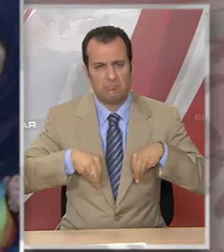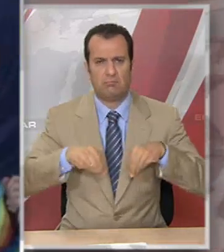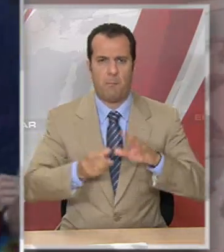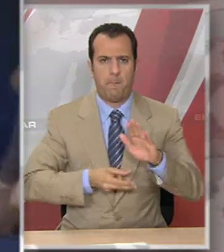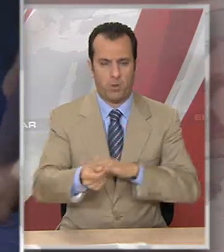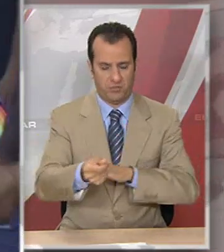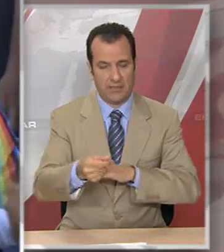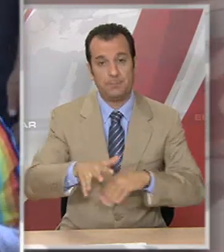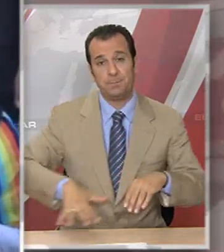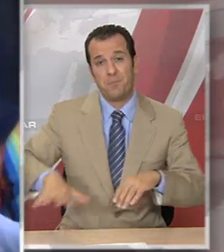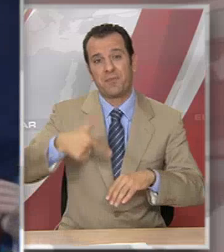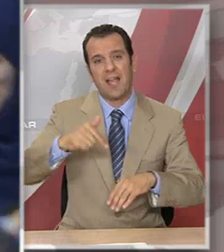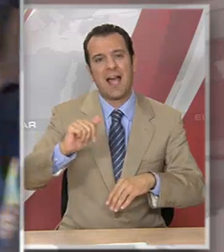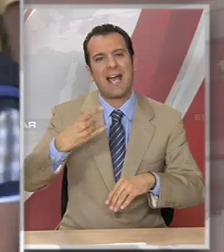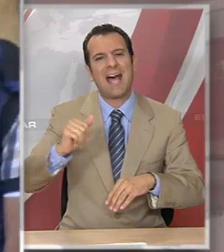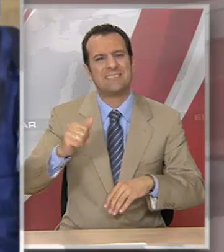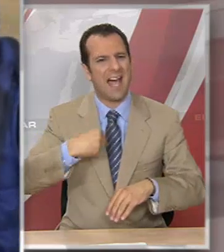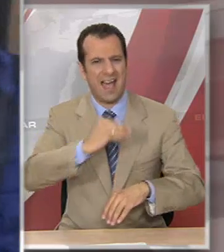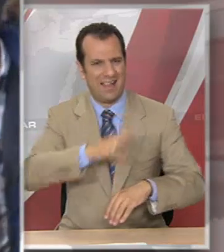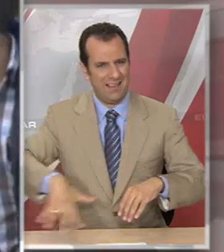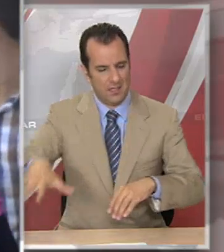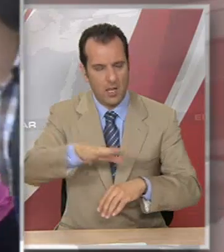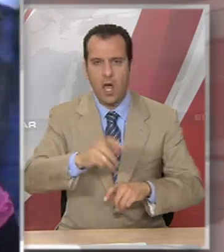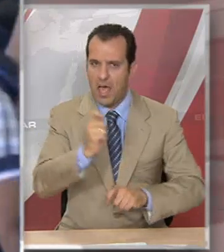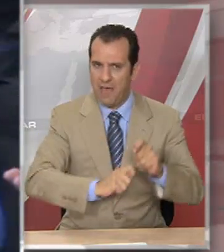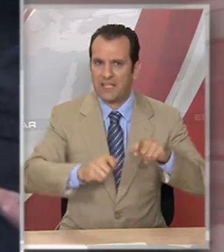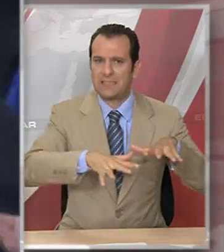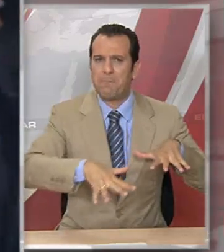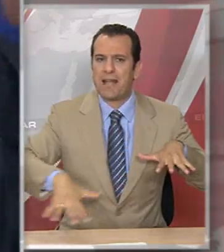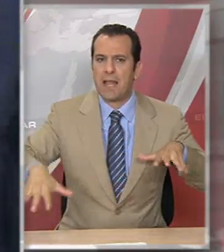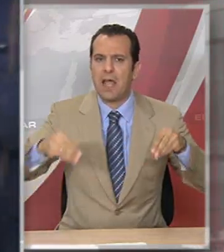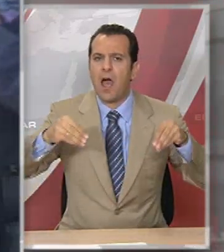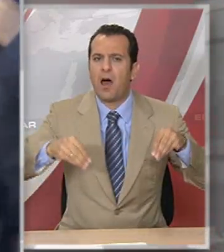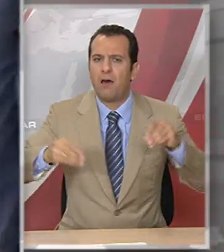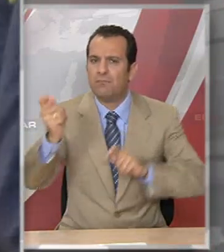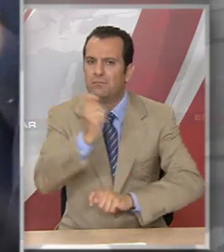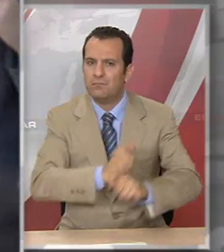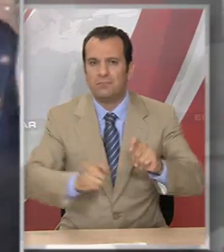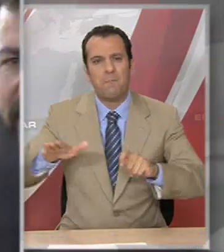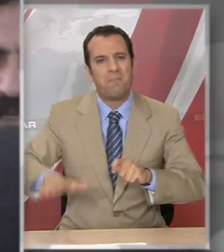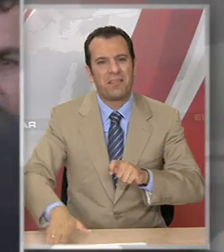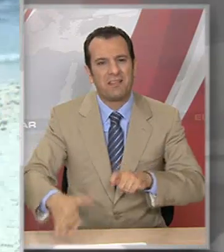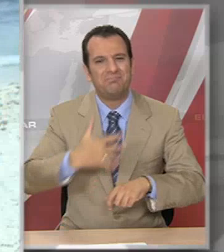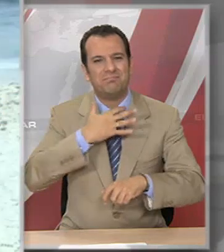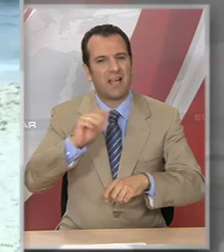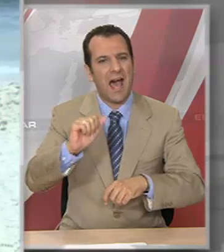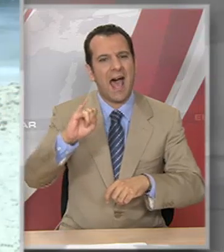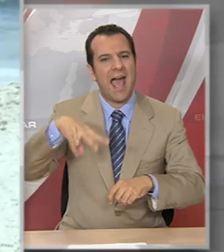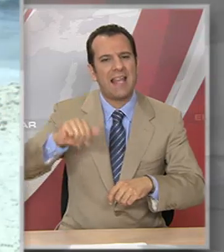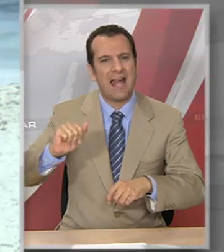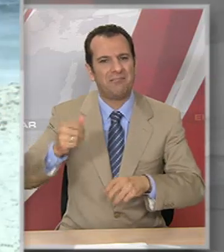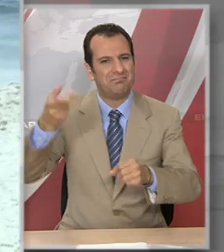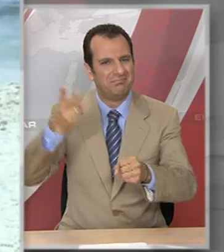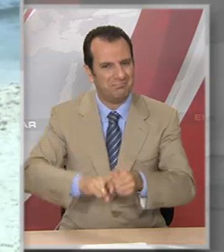της Γάζας, εν τω μεταξύ, δημιούργησαν σε παραλία ένα τεράστιο γλυπτό από άμμο του μικρού Αιλάν που